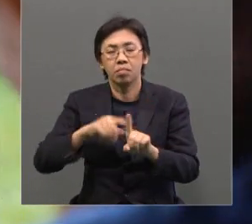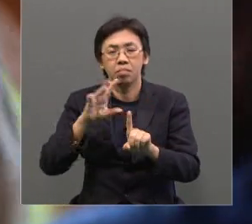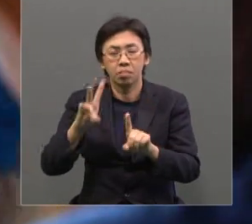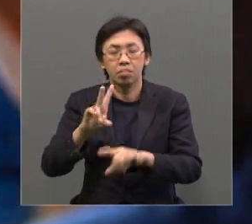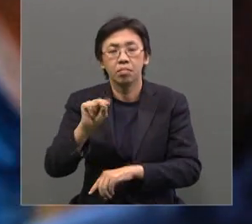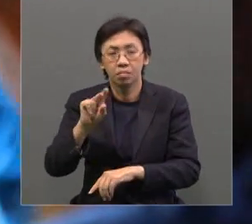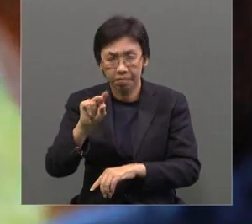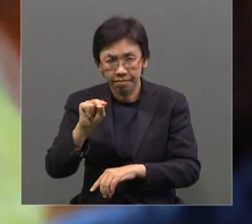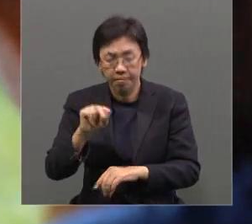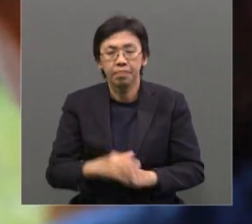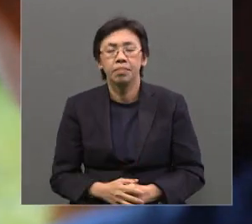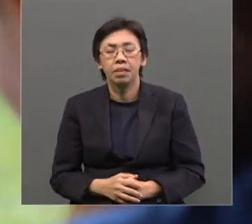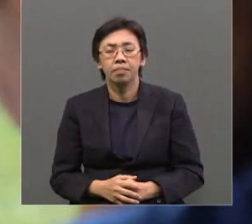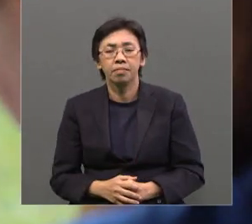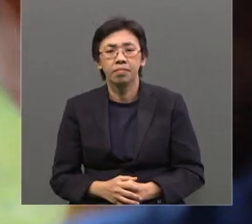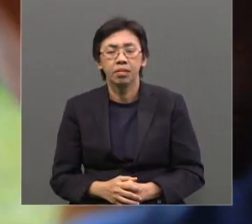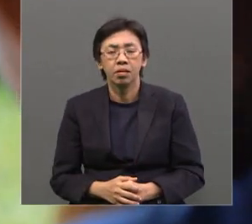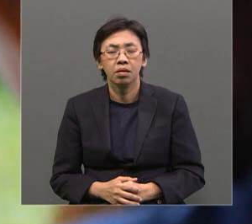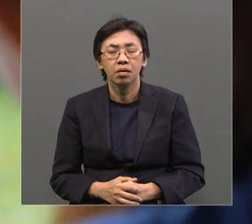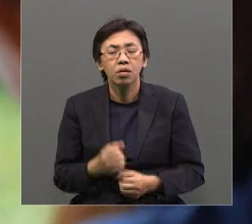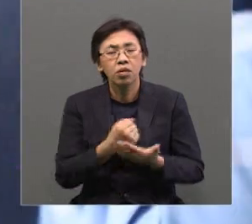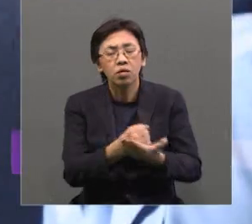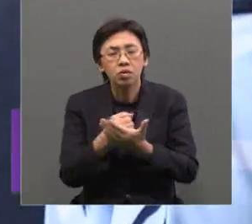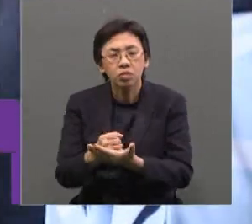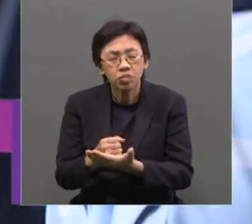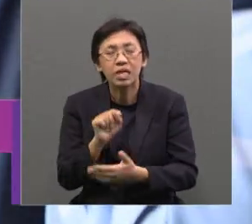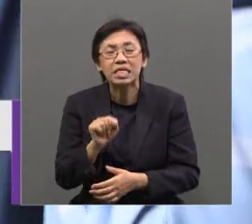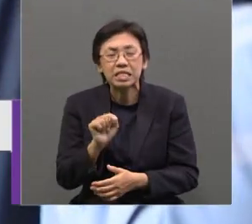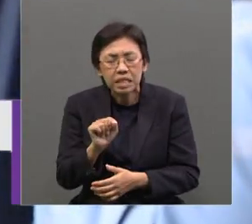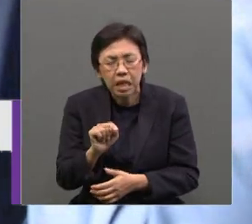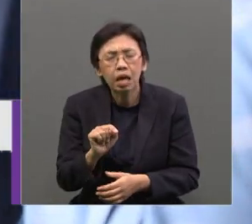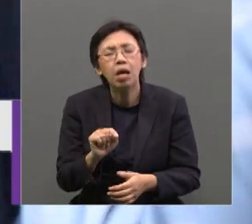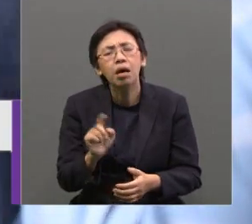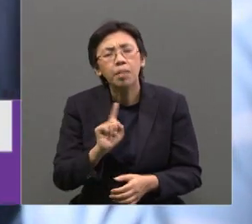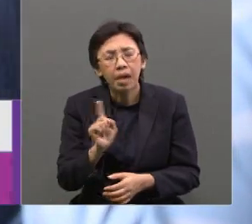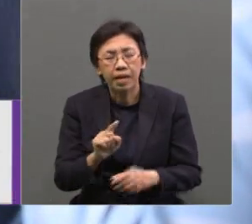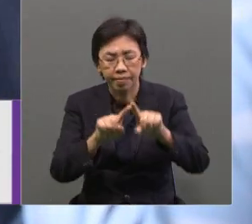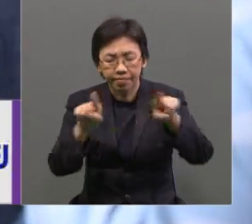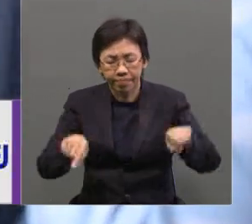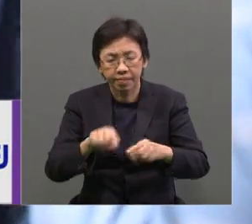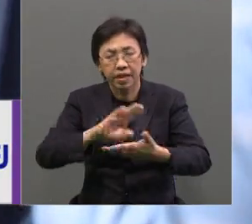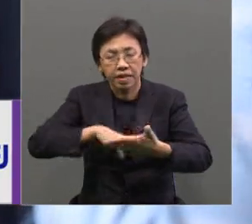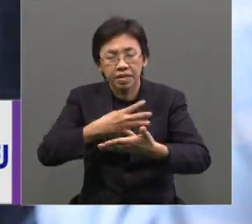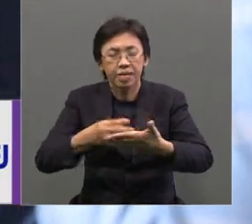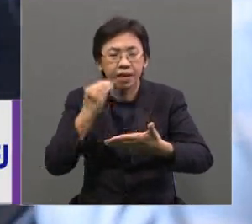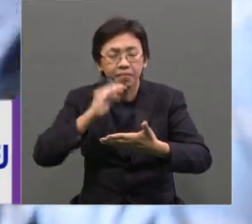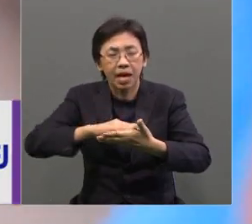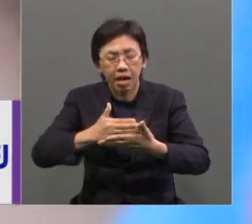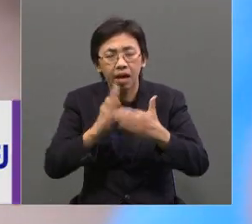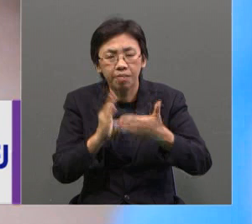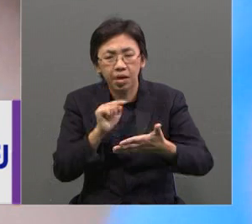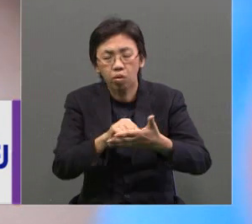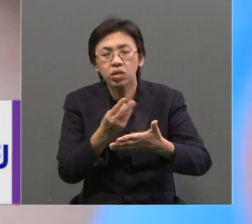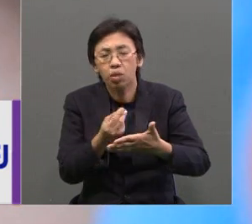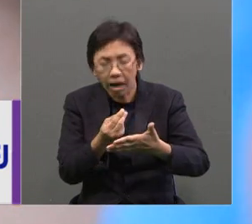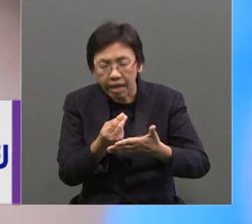กฎาคมและเกณฑ์ในการรับความช่วยเหลือเงินในส่วนนี้นะคะก็คือทะเบียนบ้านมีชื่อผู้ประสบภัยกี่คนก็จะ